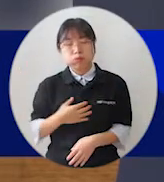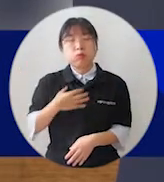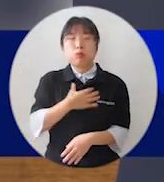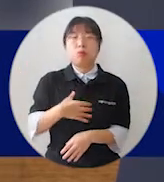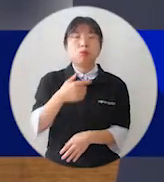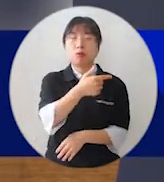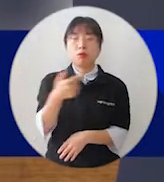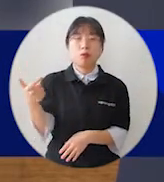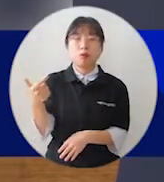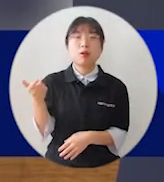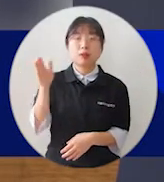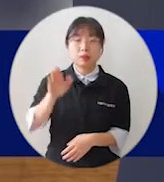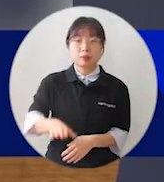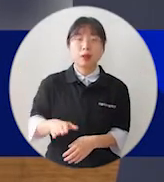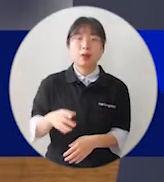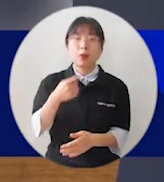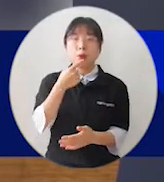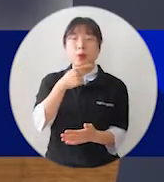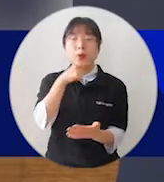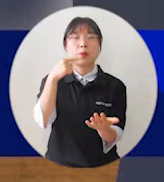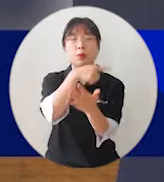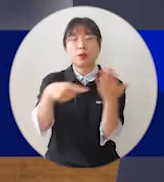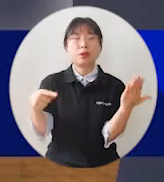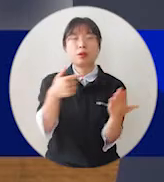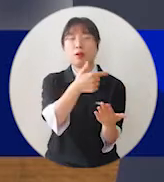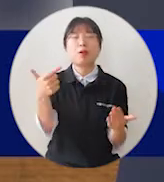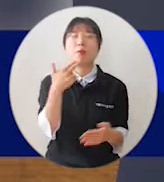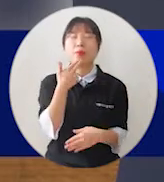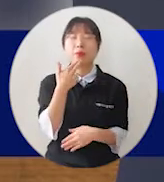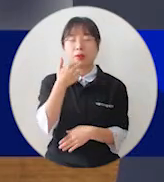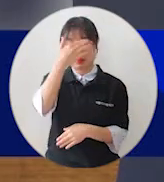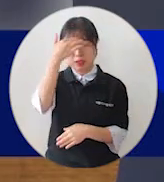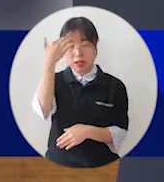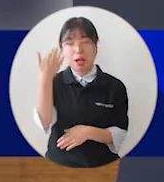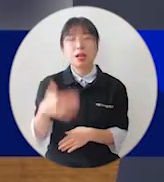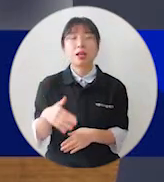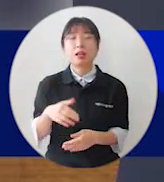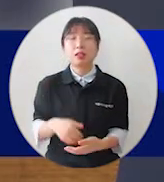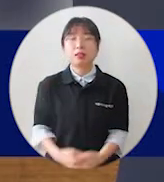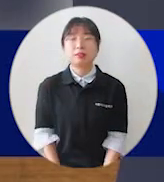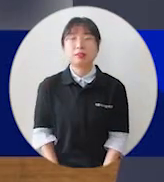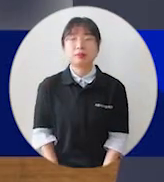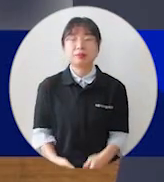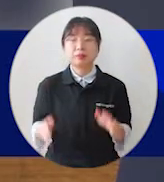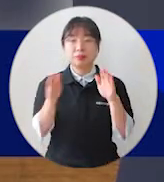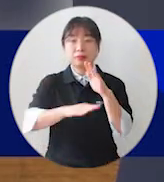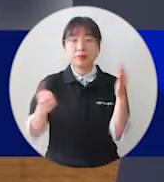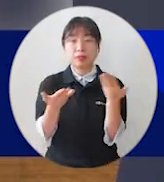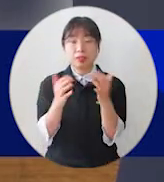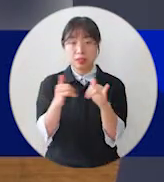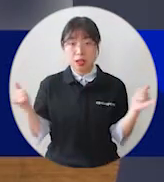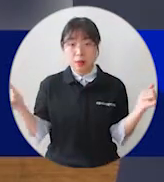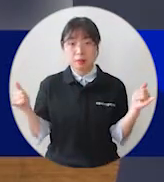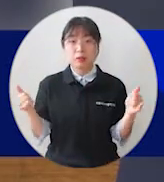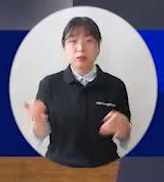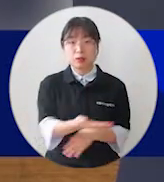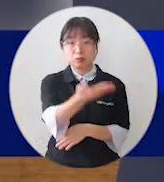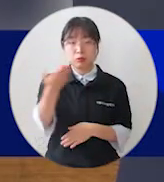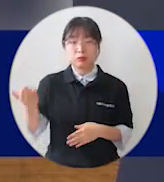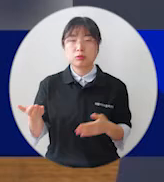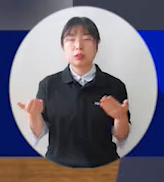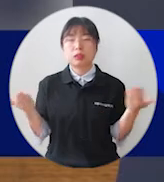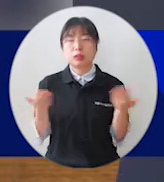굉장한 걱정들을 많이 했습니다만 큰 피해 없이 잘 이렇게 넘길 수 있었던 것은 우리 공직자 여러분들이 자기 맡은